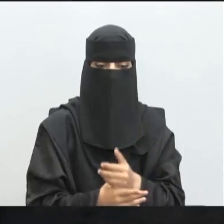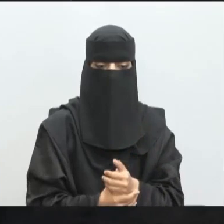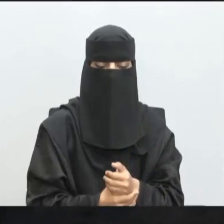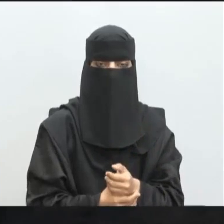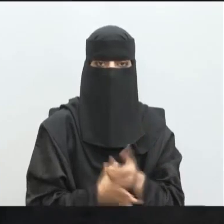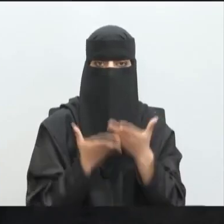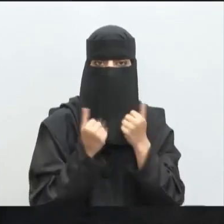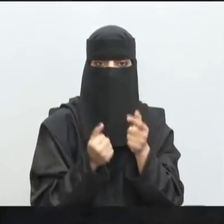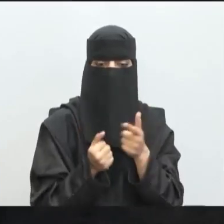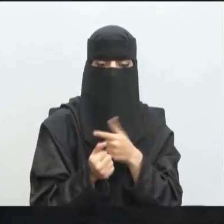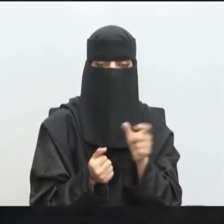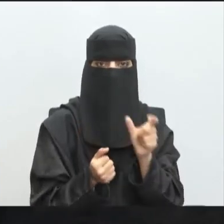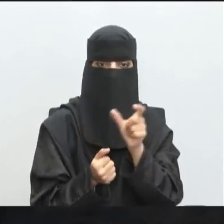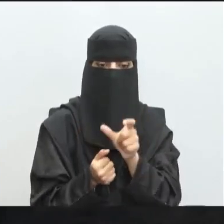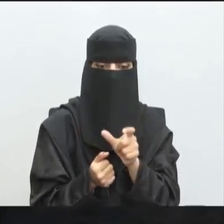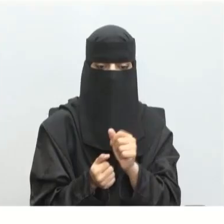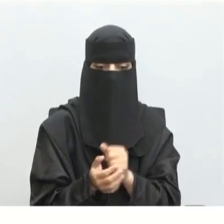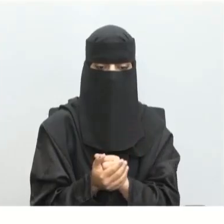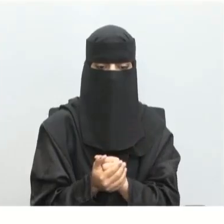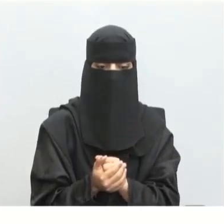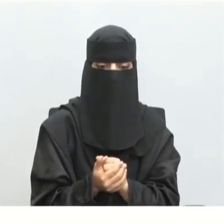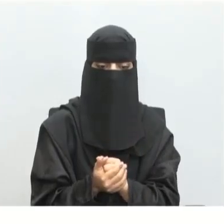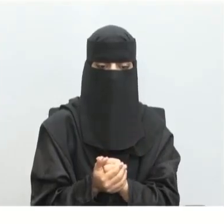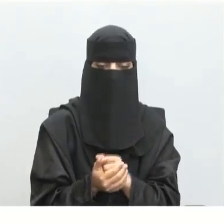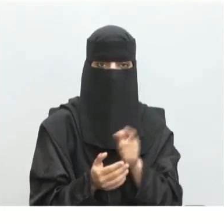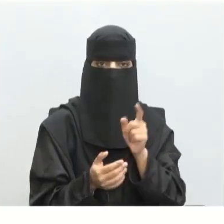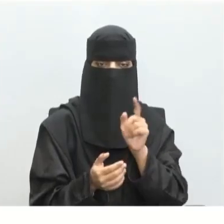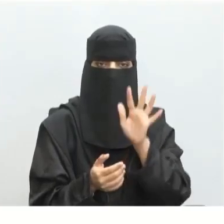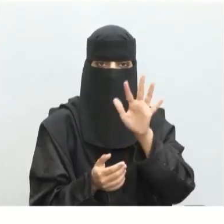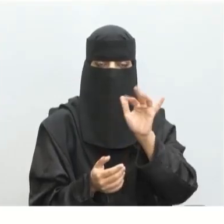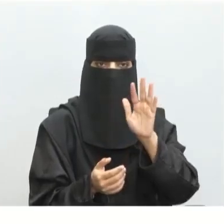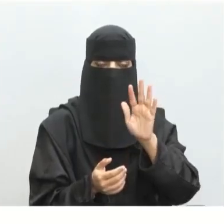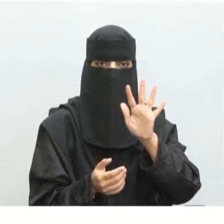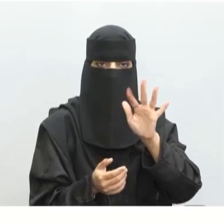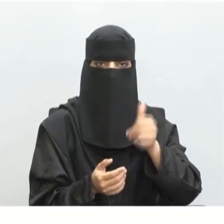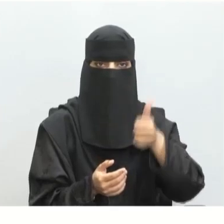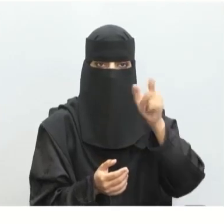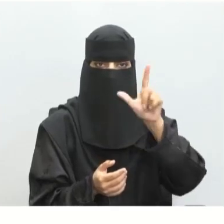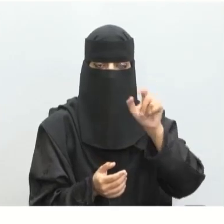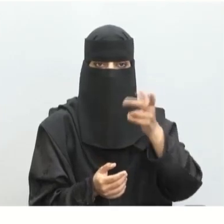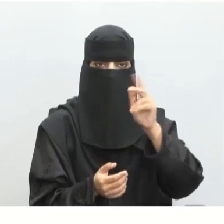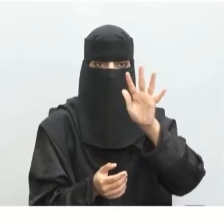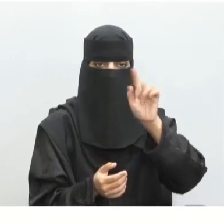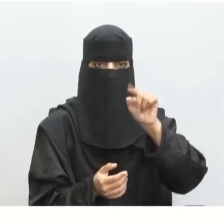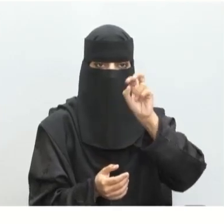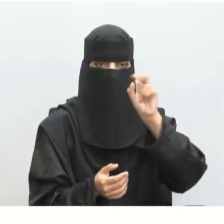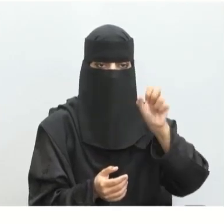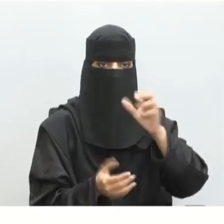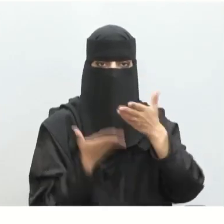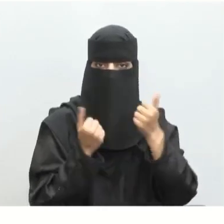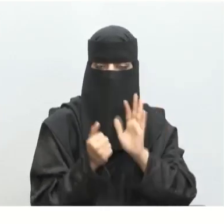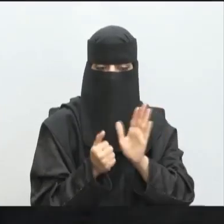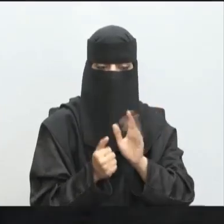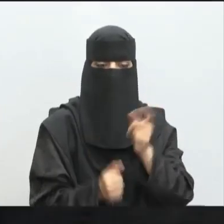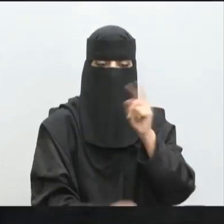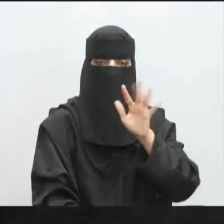ولا يوجد ما يسمى بال الشمال الشرقي ولا الشمال الغربي اذا لدينا الشمال المغناطيسي والشمال